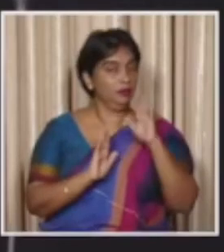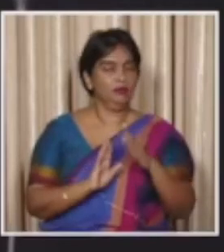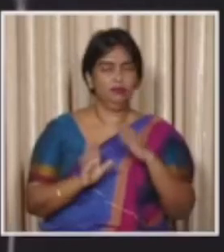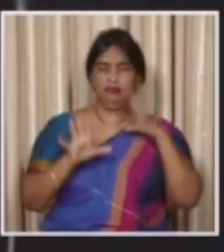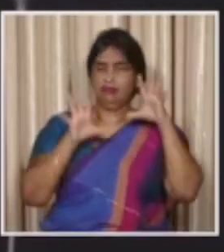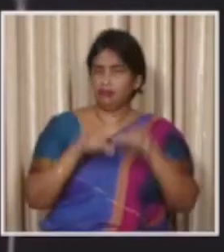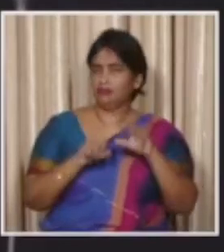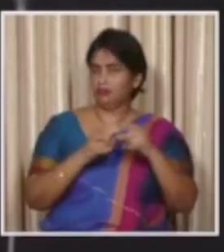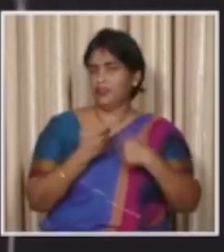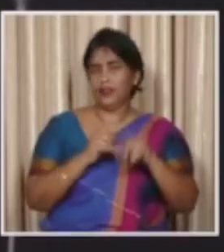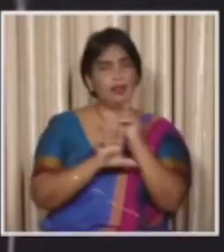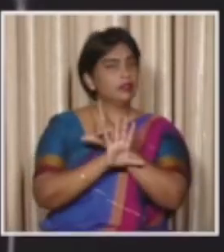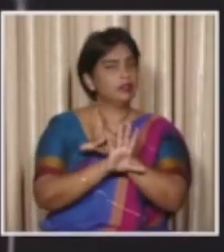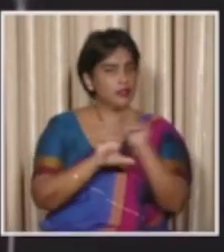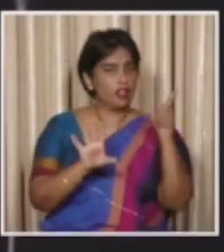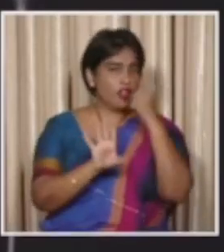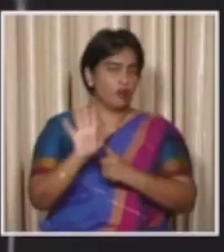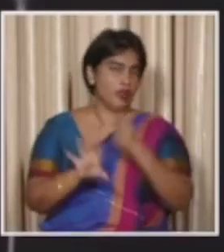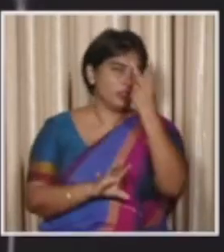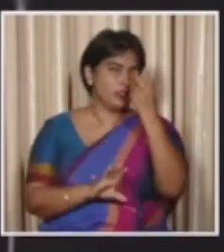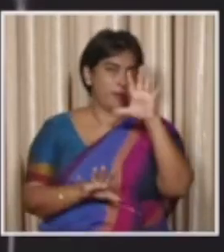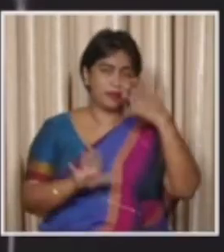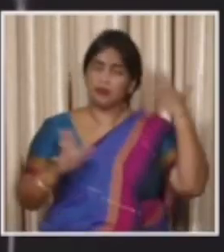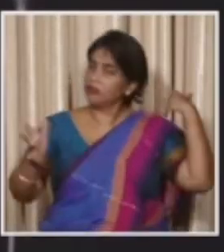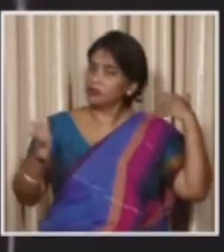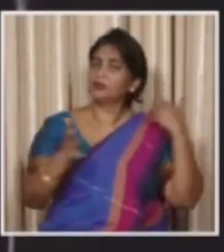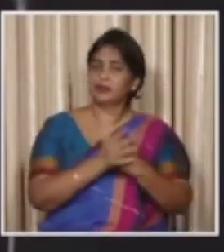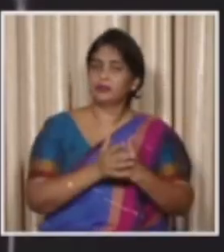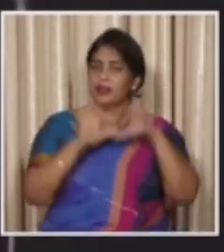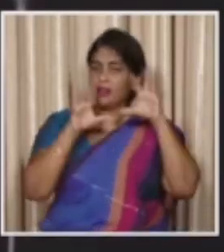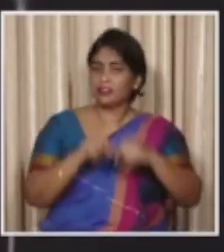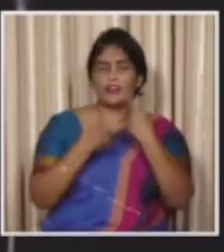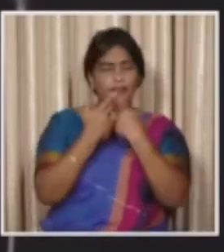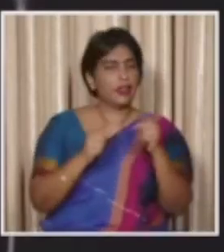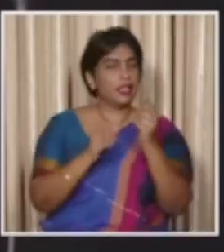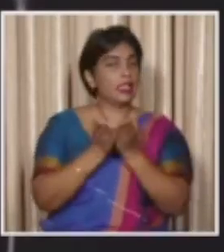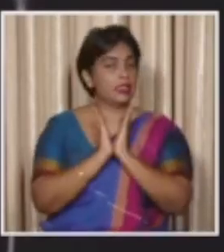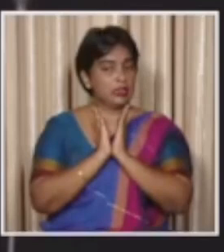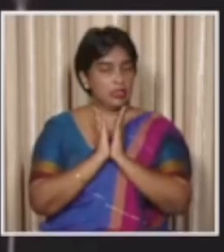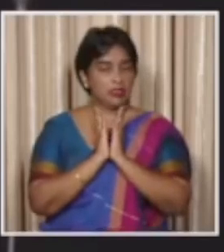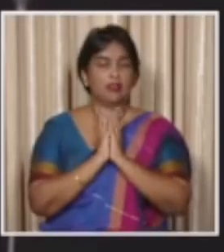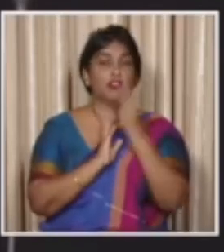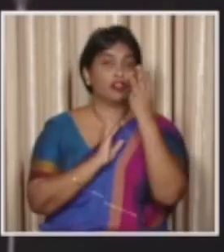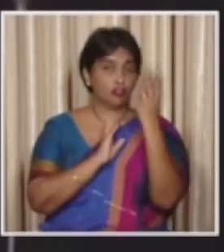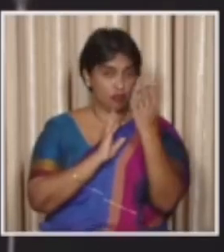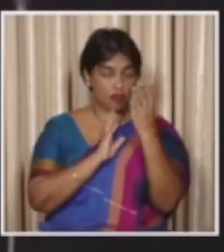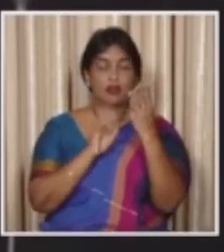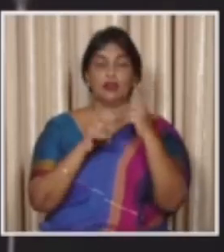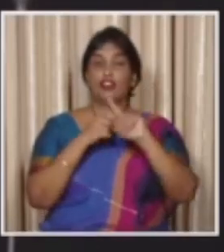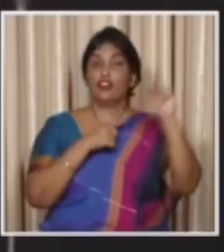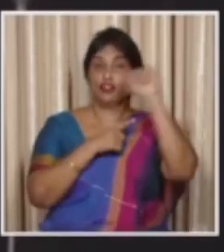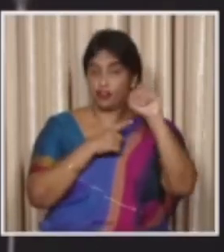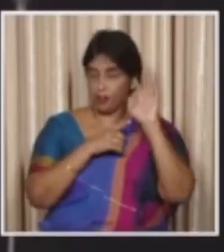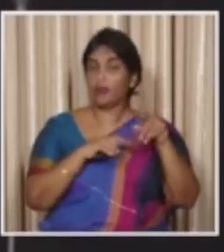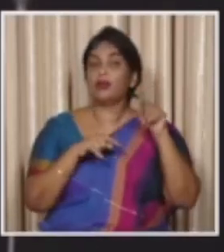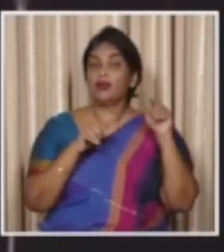ආක්‍රමණ 17ක් අපි අවුරුදු 2500 ඉතිහාසය තුළ ආක්‍රමණ 17ක් තිබ්බ ඉන්දියාවෙන්, ආක්‍රමණ 3ක් තිබ්බා බටහිරෙන්. නමුත්